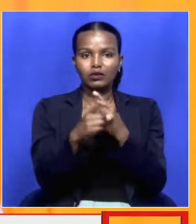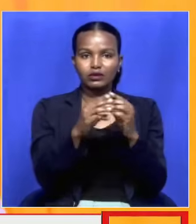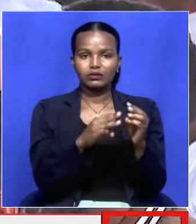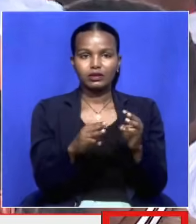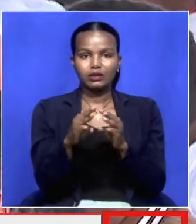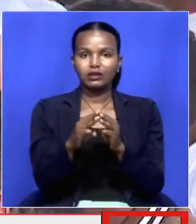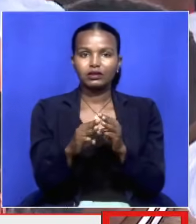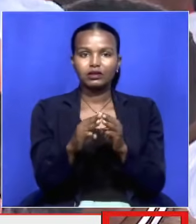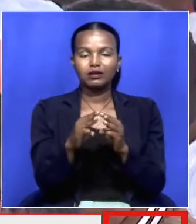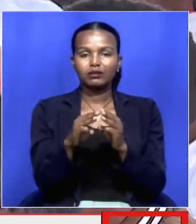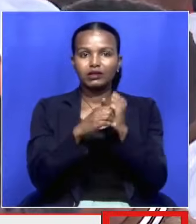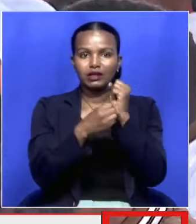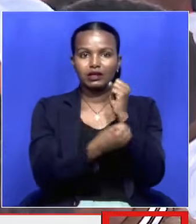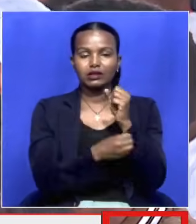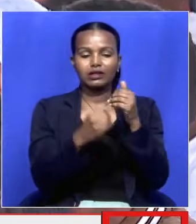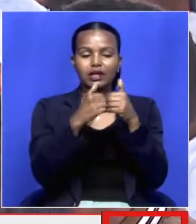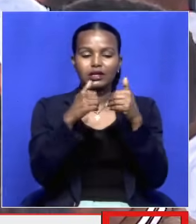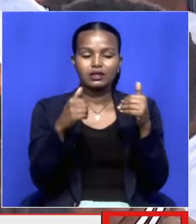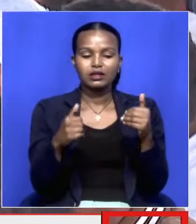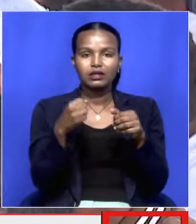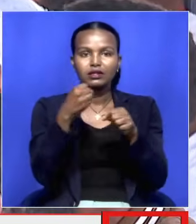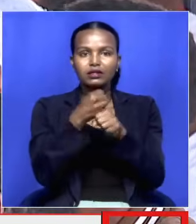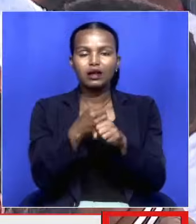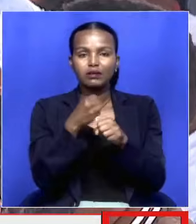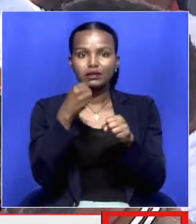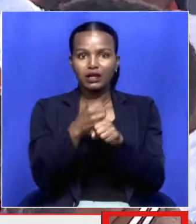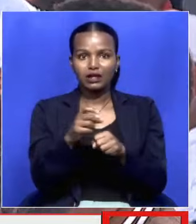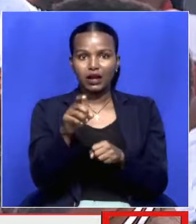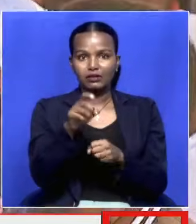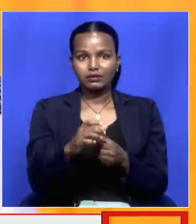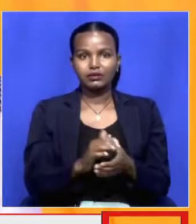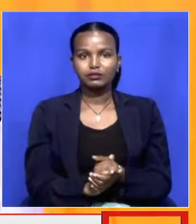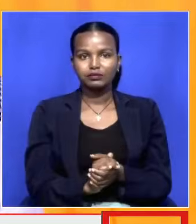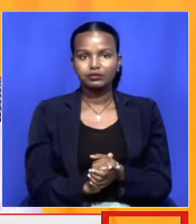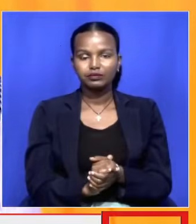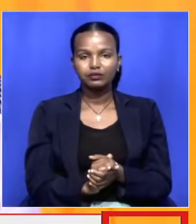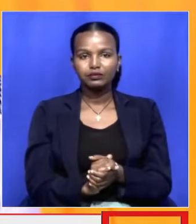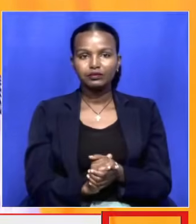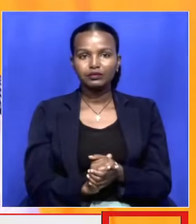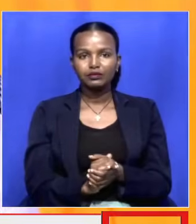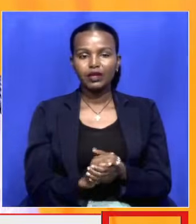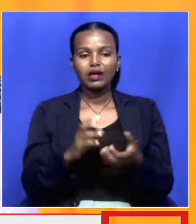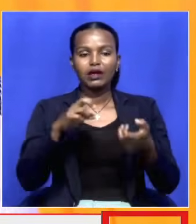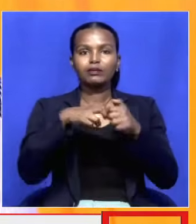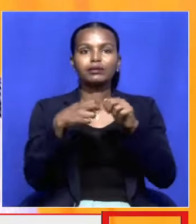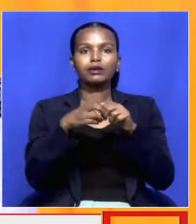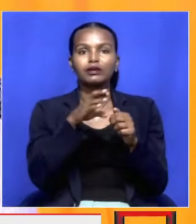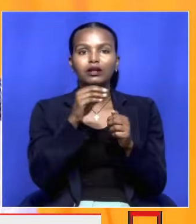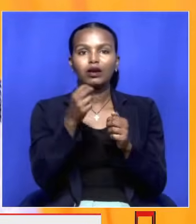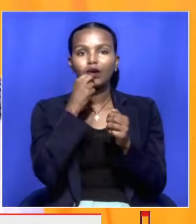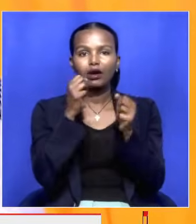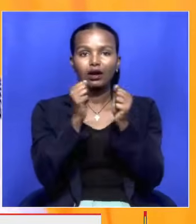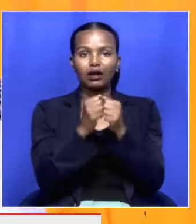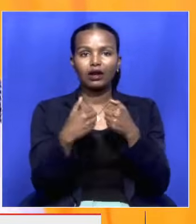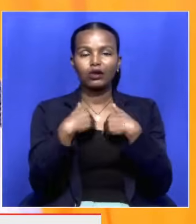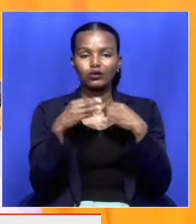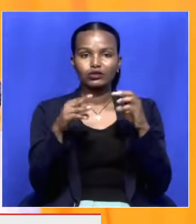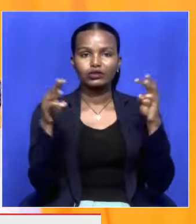መለኪያ መስፈርት መሰረት እየለየን ስራ መስራት ይኖርብናል። የመብራት እና ከውሃ ጋር ያለው